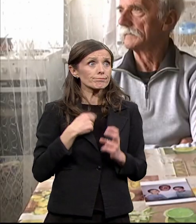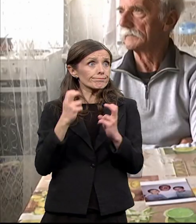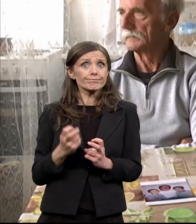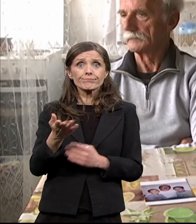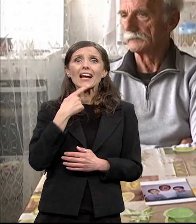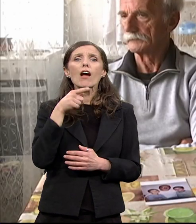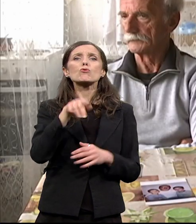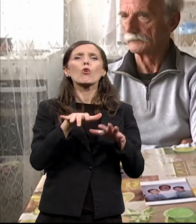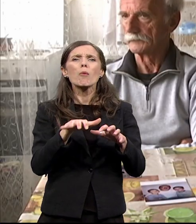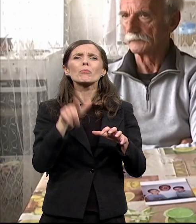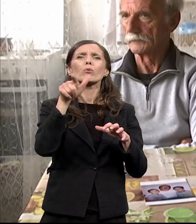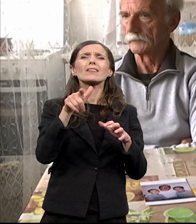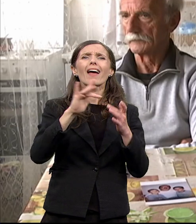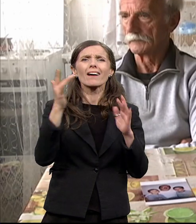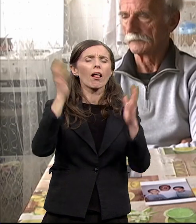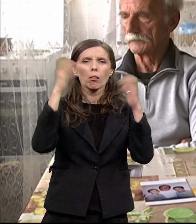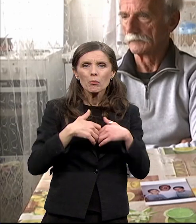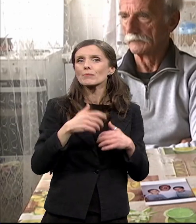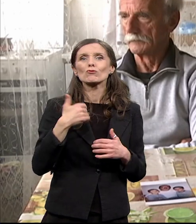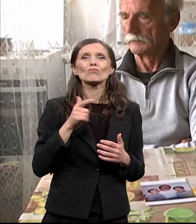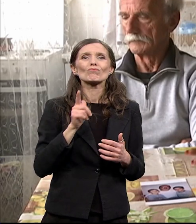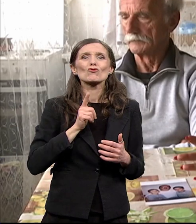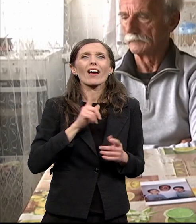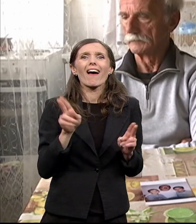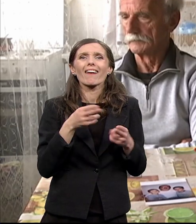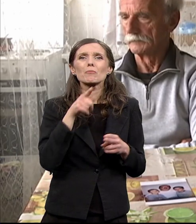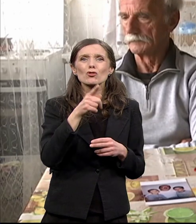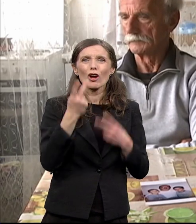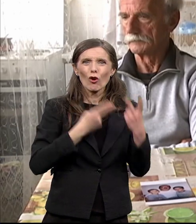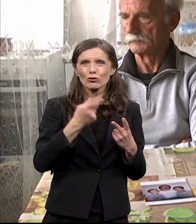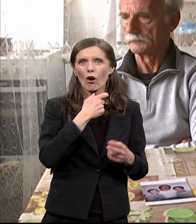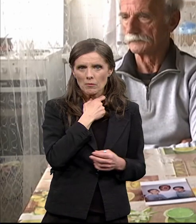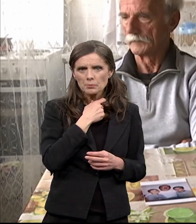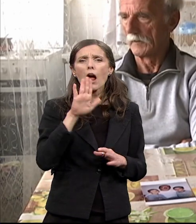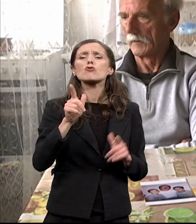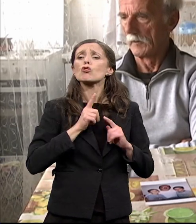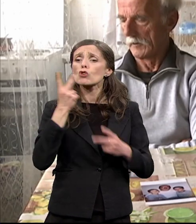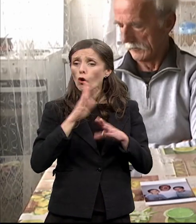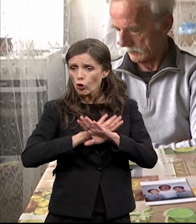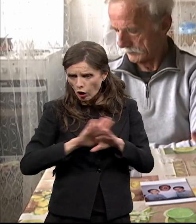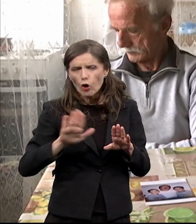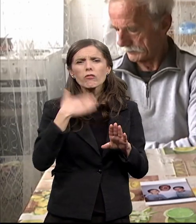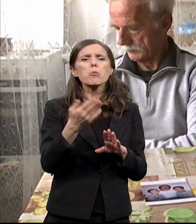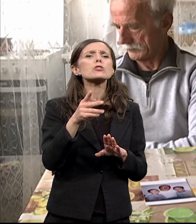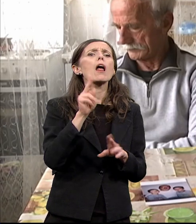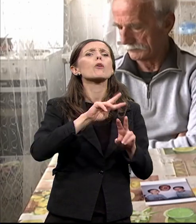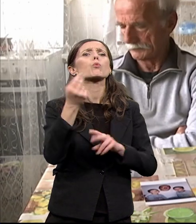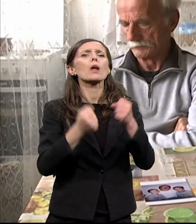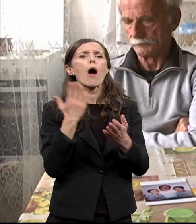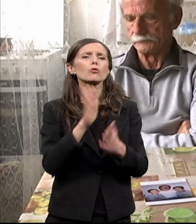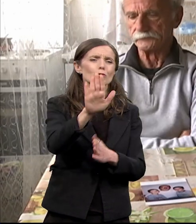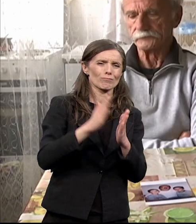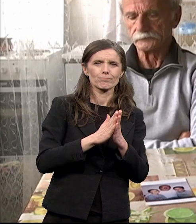da izvrše tu kontrolu koju su hteli, pa će kao da zaustave neki auto, da njega prebace do Mitrovice kad se završi ta